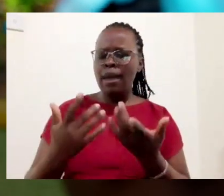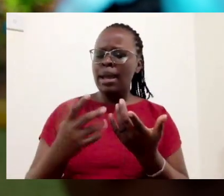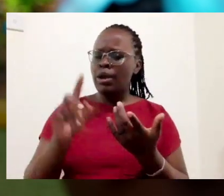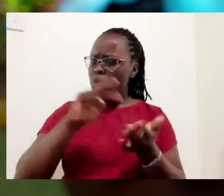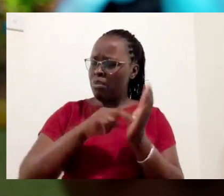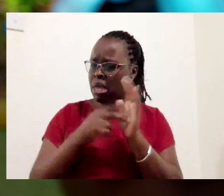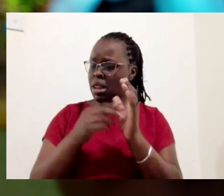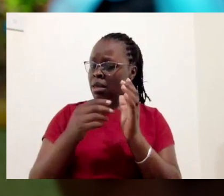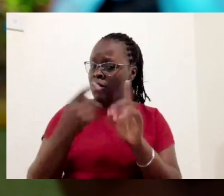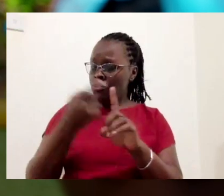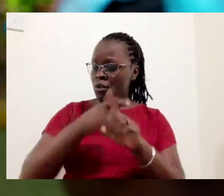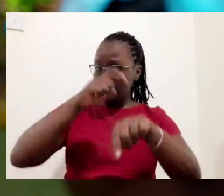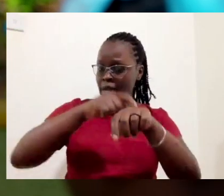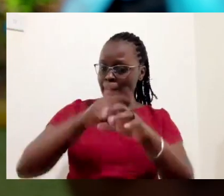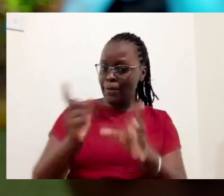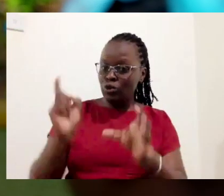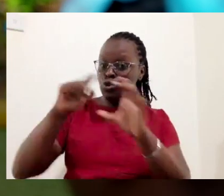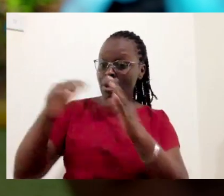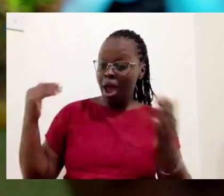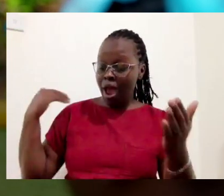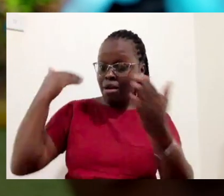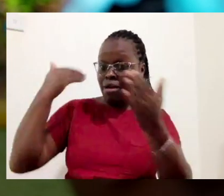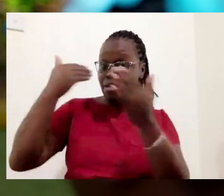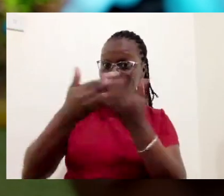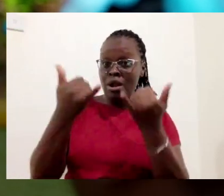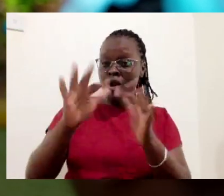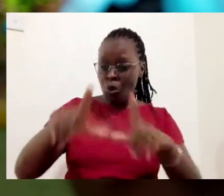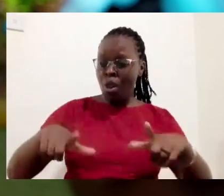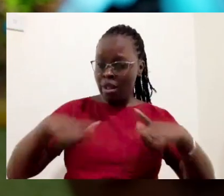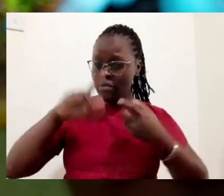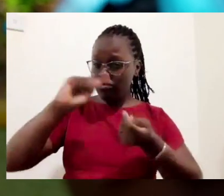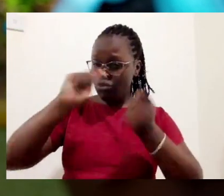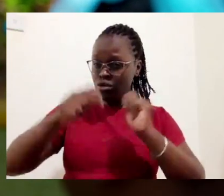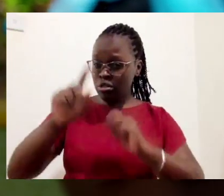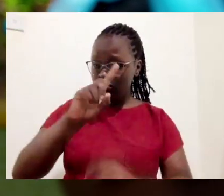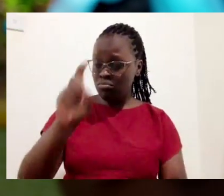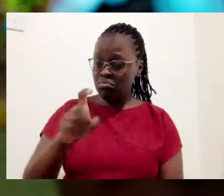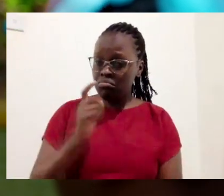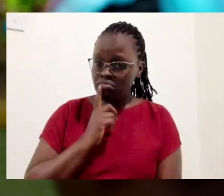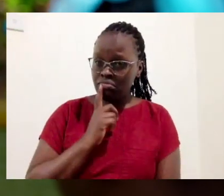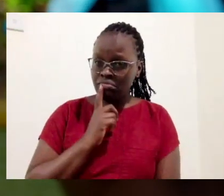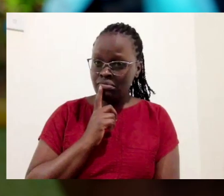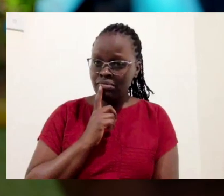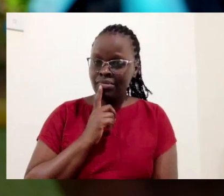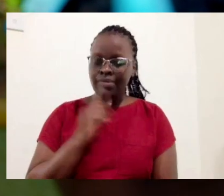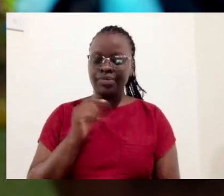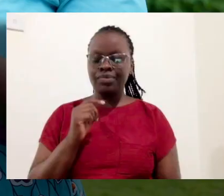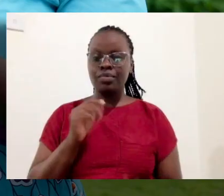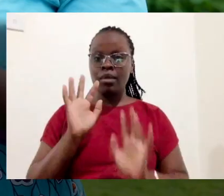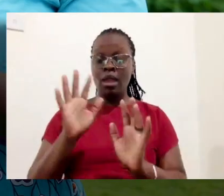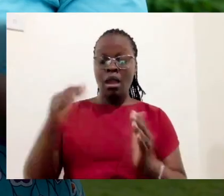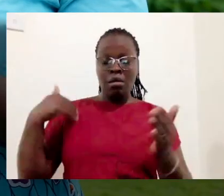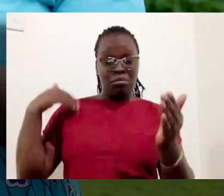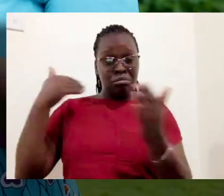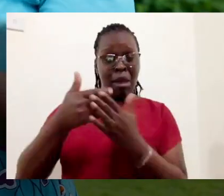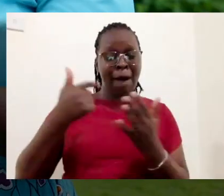Naweza tuambia kwa kiasi gani? Yani ni nini haswa ambayo umejifunza hapa huko unajua mbeleni? Chenye ambacho kimenivutia